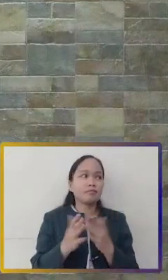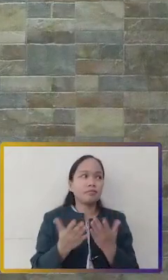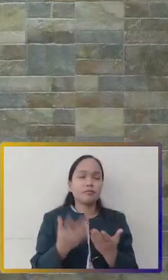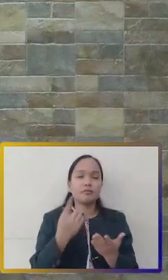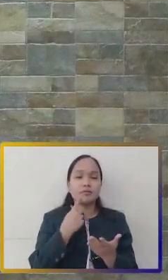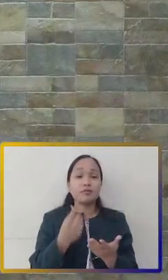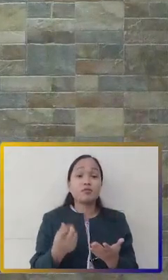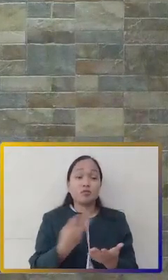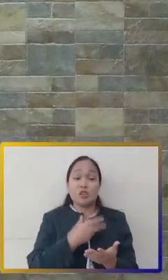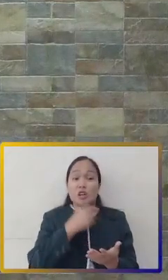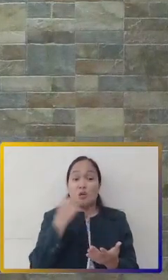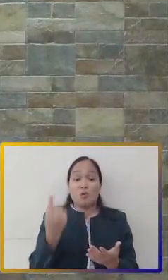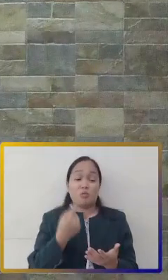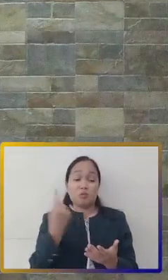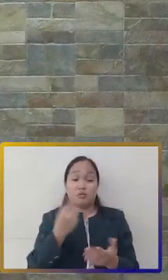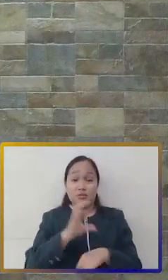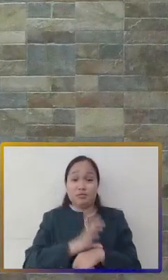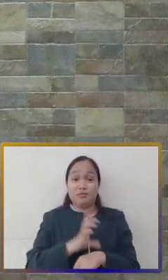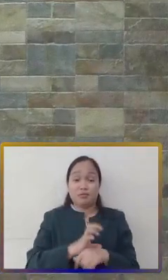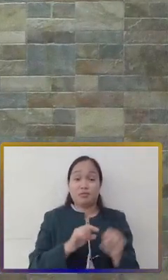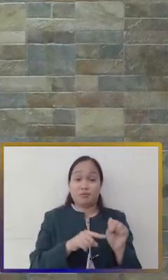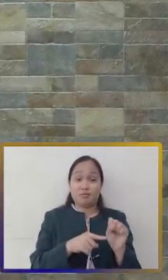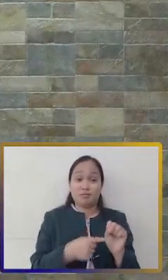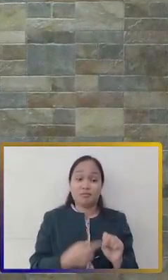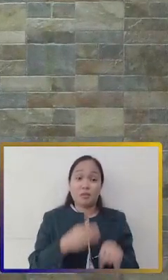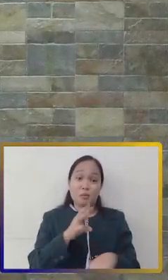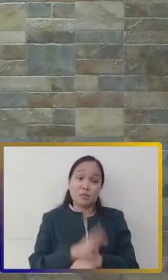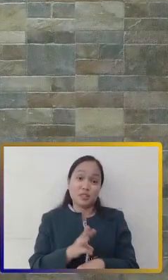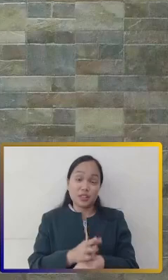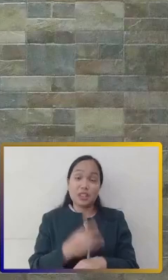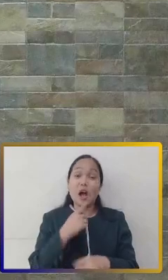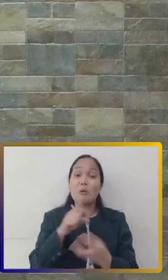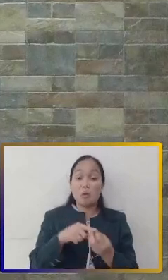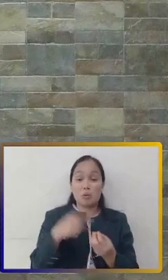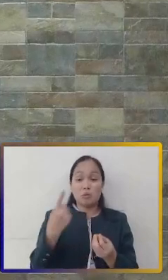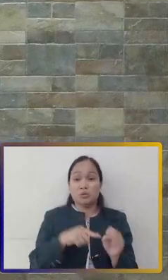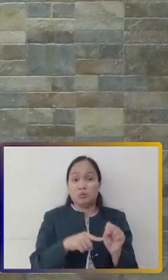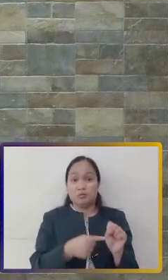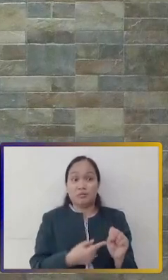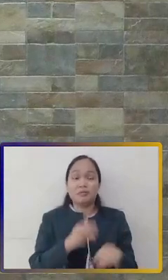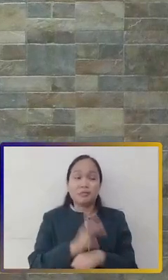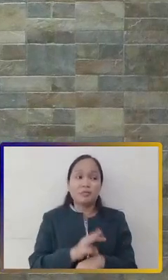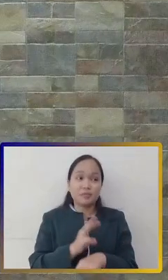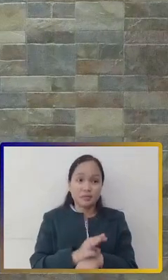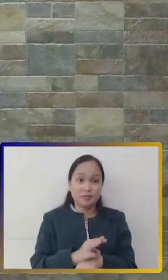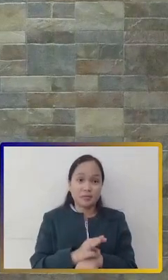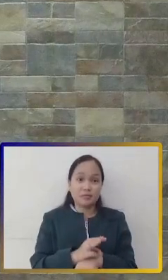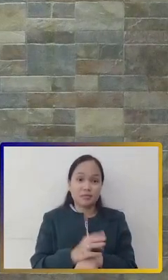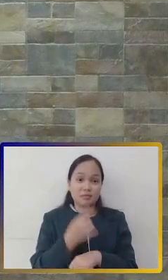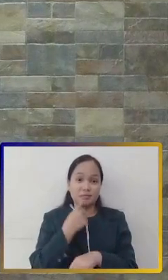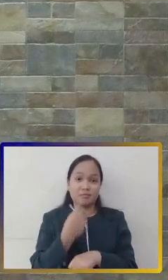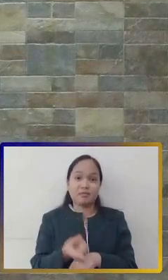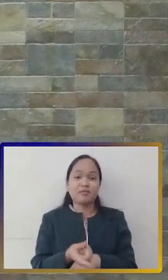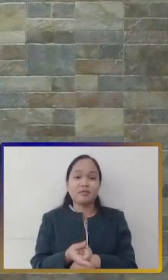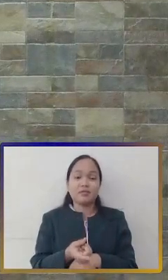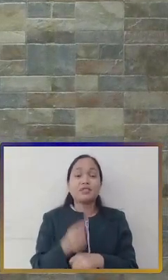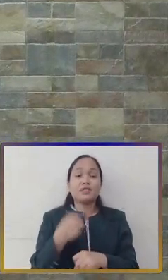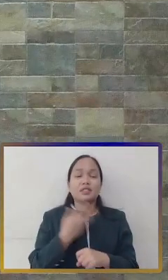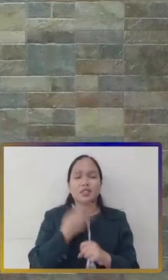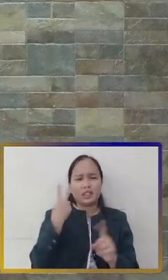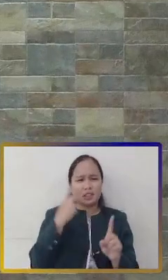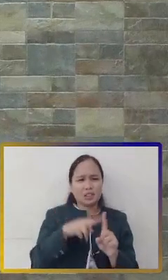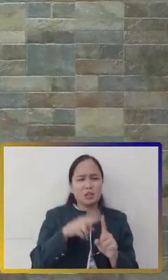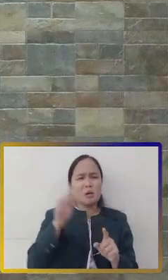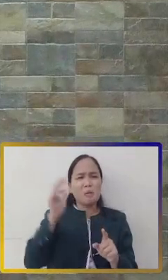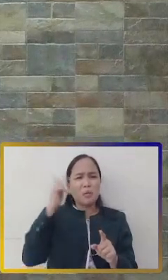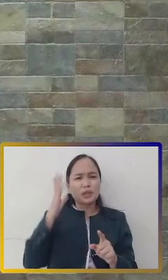pinasimulan lang ng Panginoon. Hindi ang Diyos nagsimula ng ministry niya na pangpasimula lang. Naalala niyo po yung sinasabi sa atin malagi ng ating mahal na